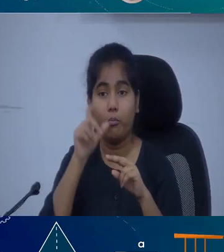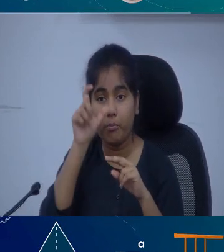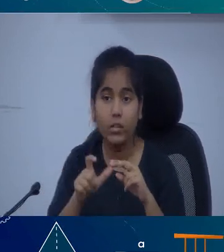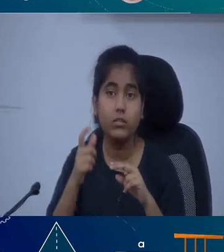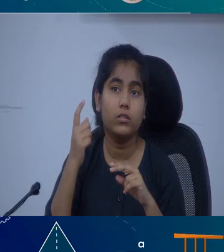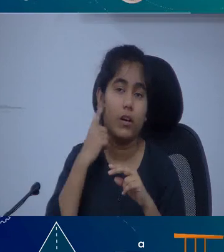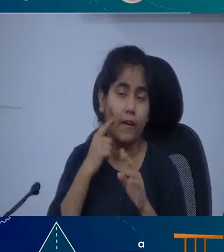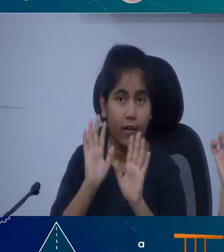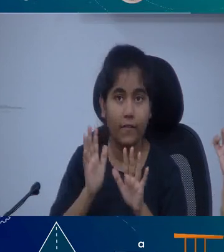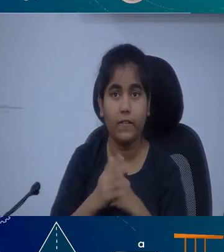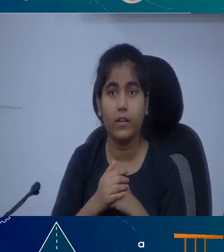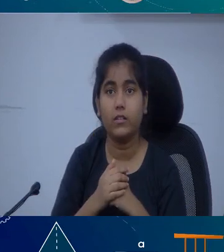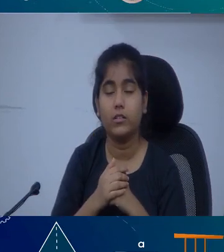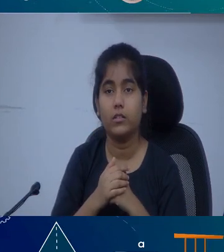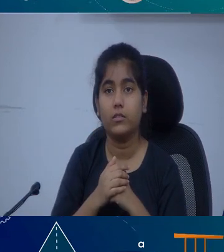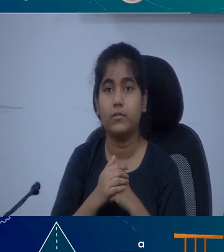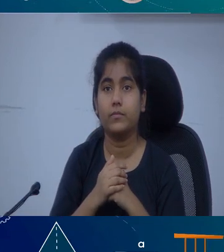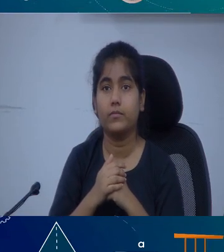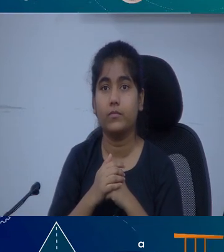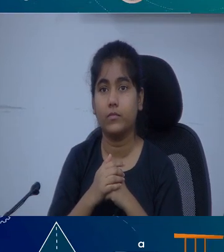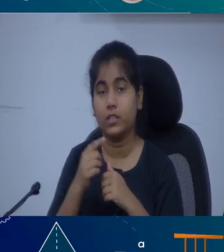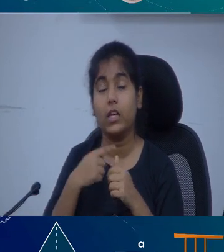विद फन थ्रू दी एक्सेसिबिलिटी, एंड दूसरा है कि